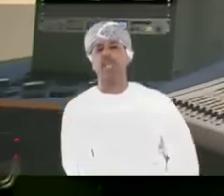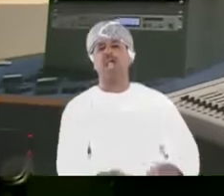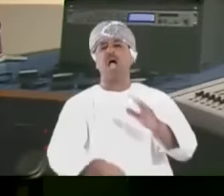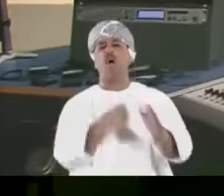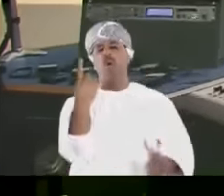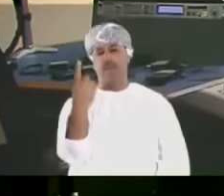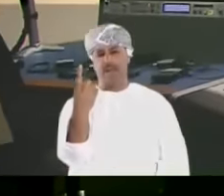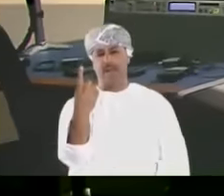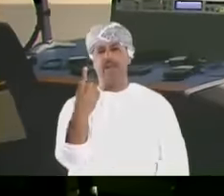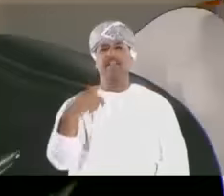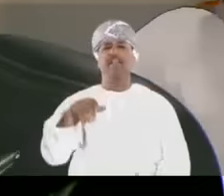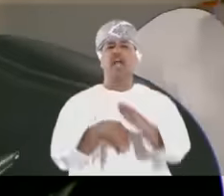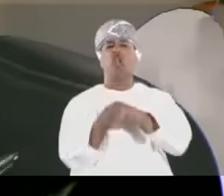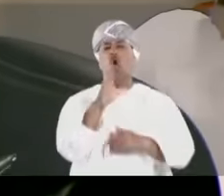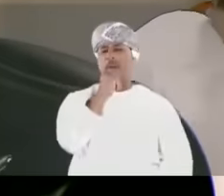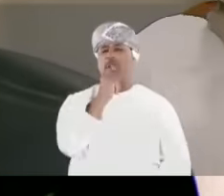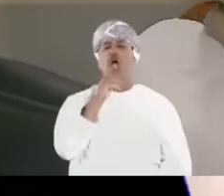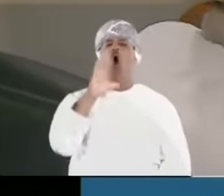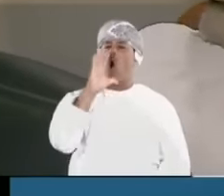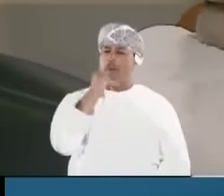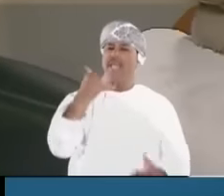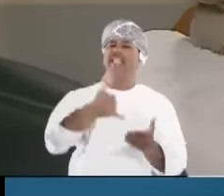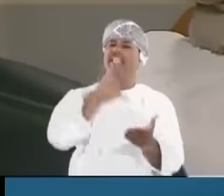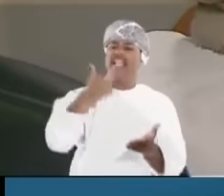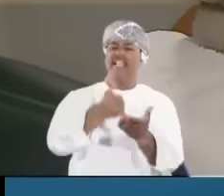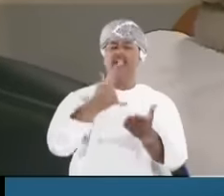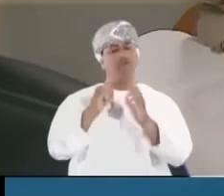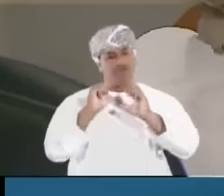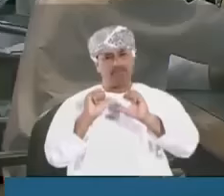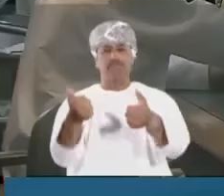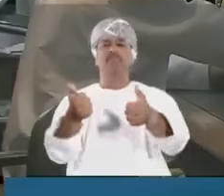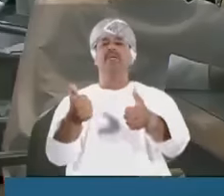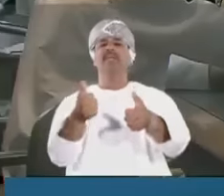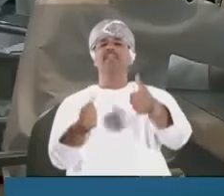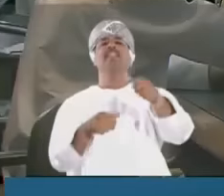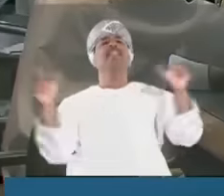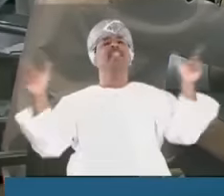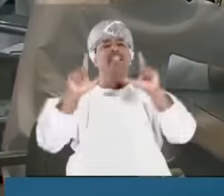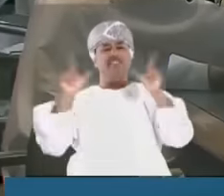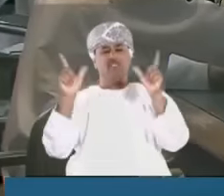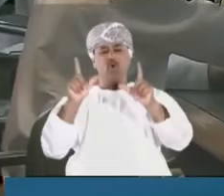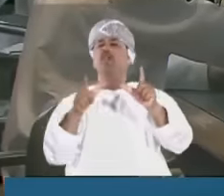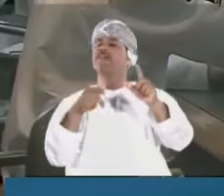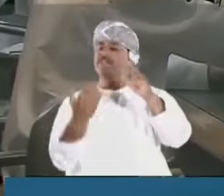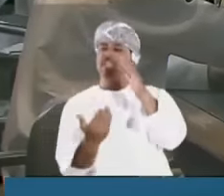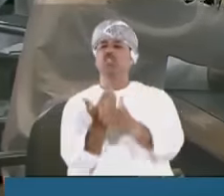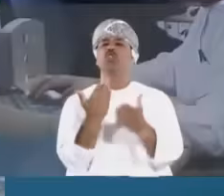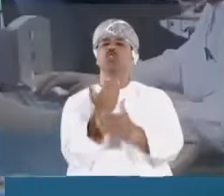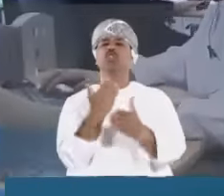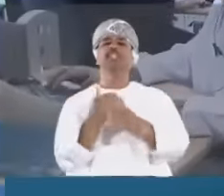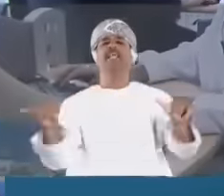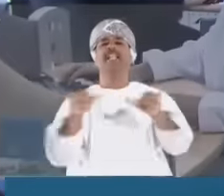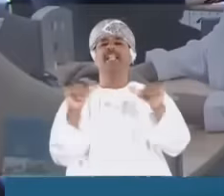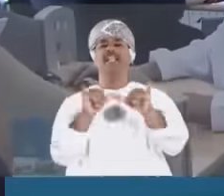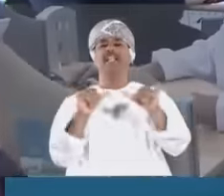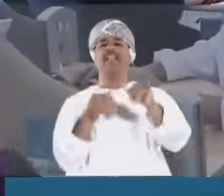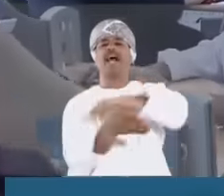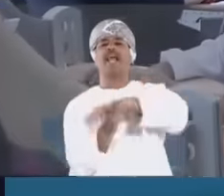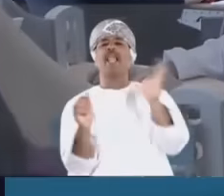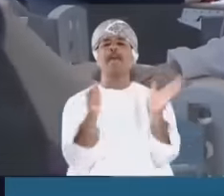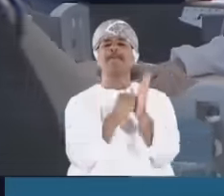لأول مرة في السلطنة عمان تدشن خدمة بث تلفزيوني باستخدام خدمة الإنترنت